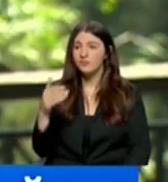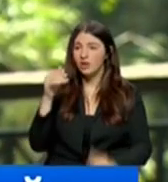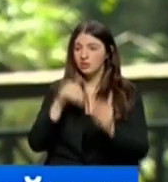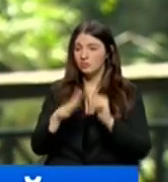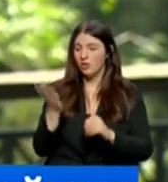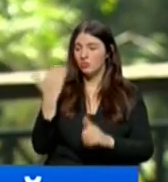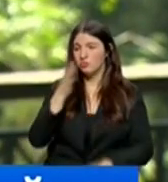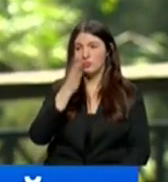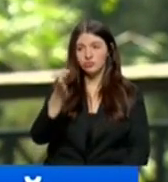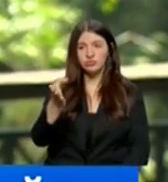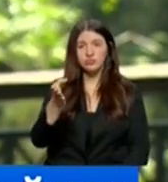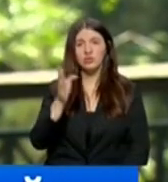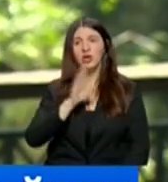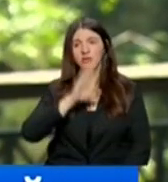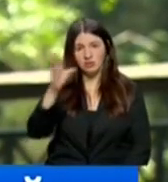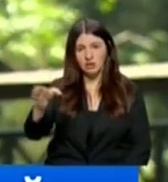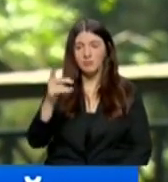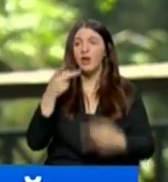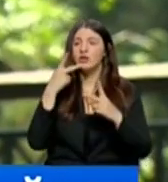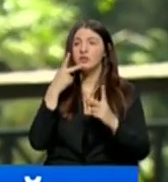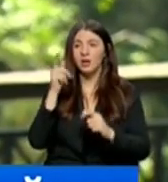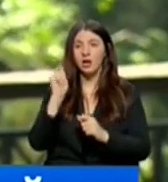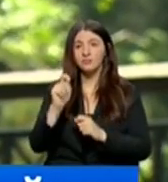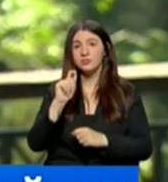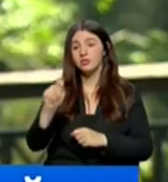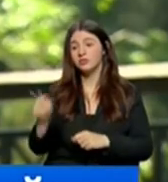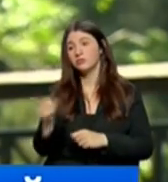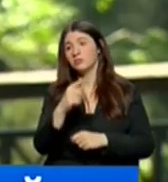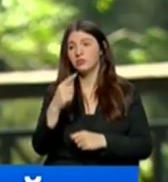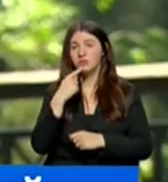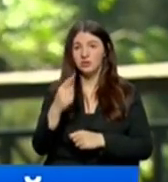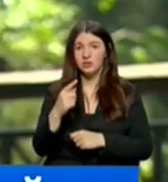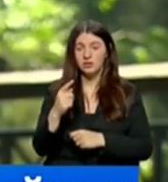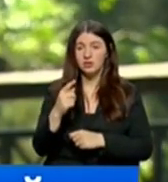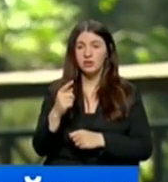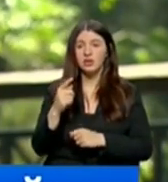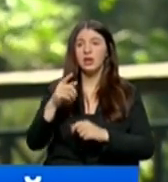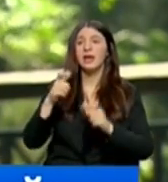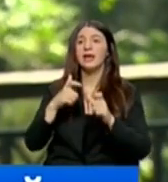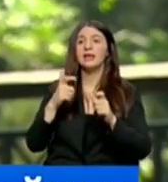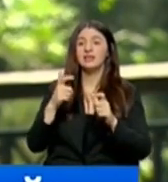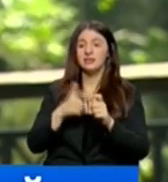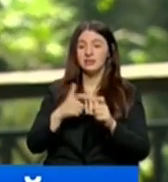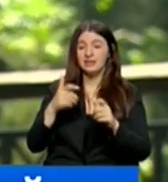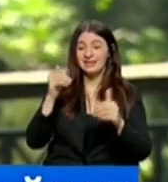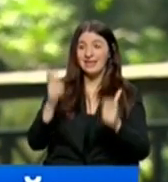Seçimler öncesi biliyorsunuz. Gittiler, bir açıklama yaptırdılar. Yerel seçimler